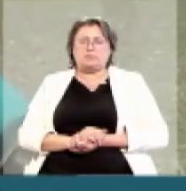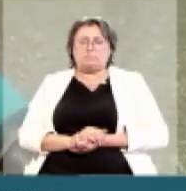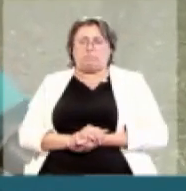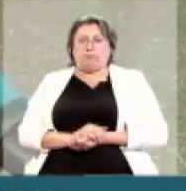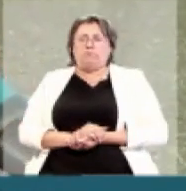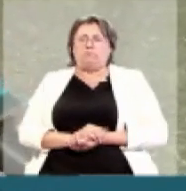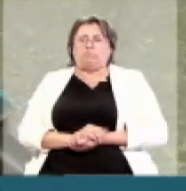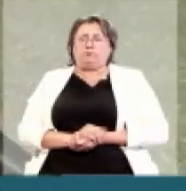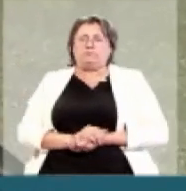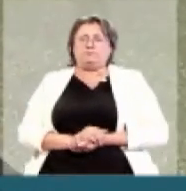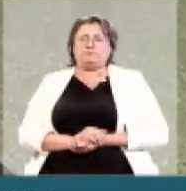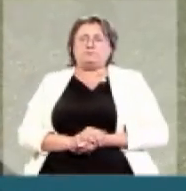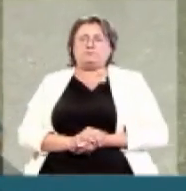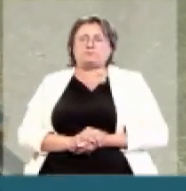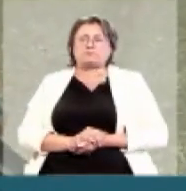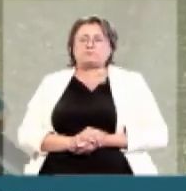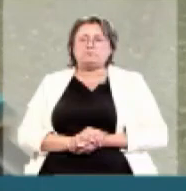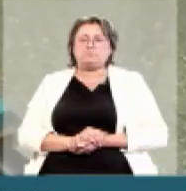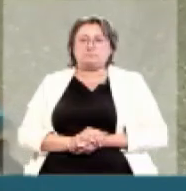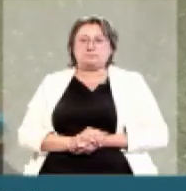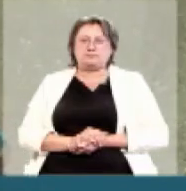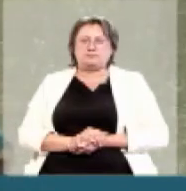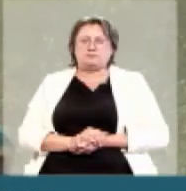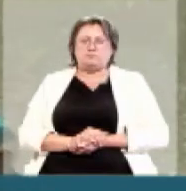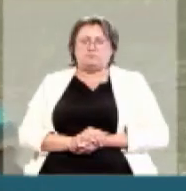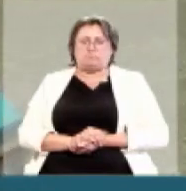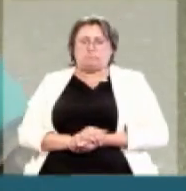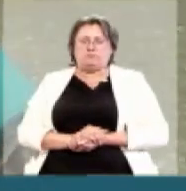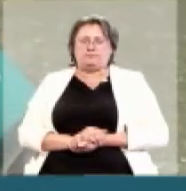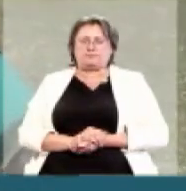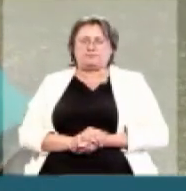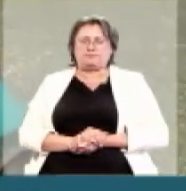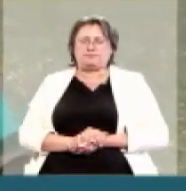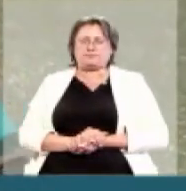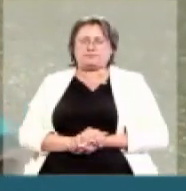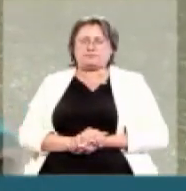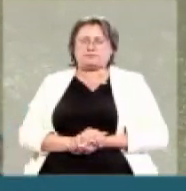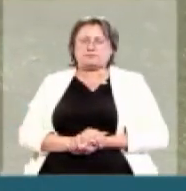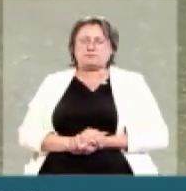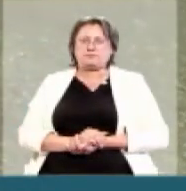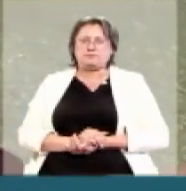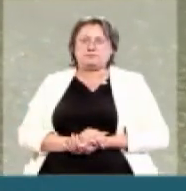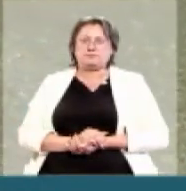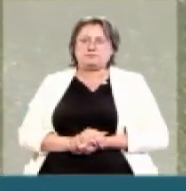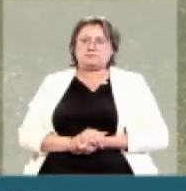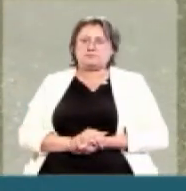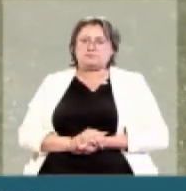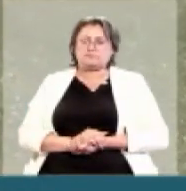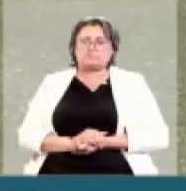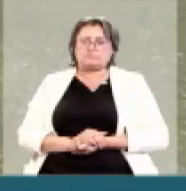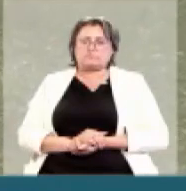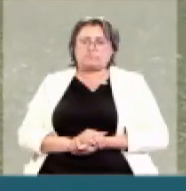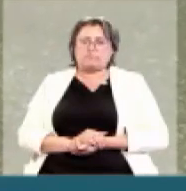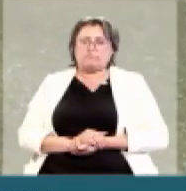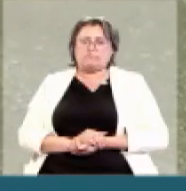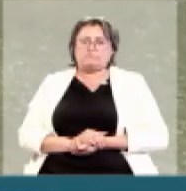сасқалақтап қалдым. Сосын келіншегіне звондым, айтым, ай, әйеліне звондайыншы, звондасай келінге, мүмкін сол